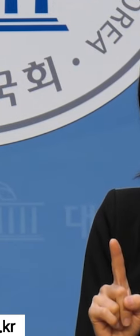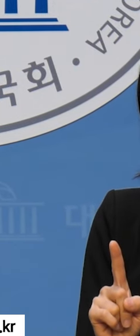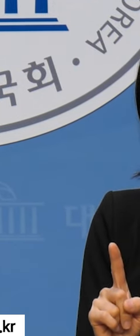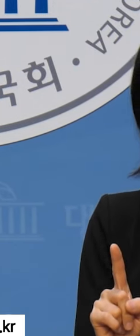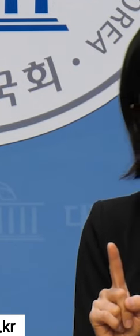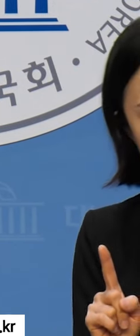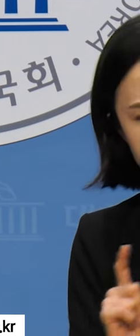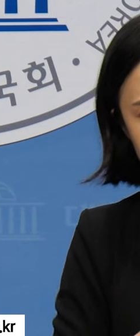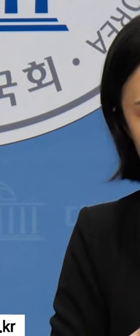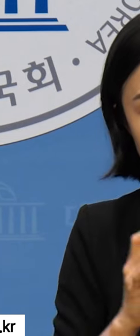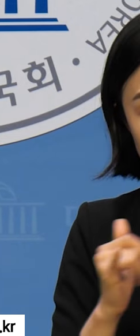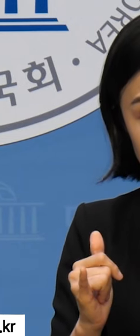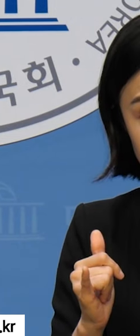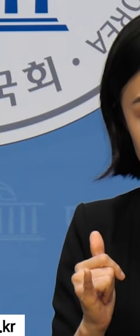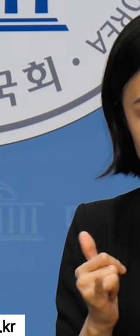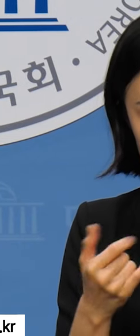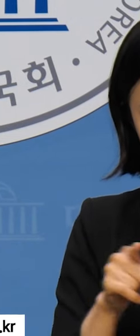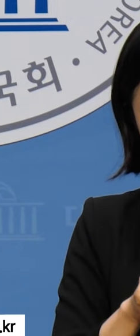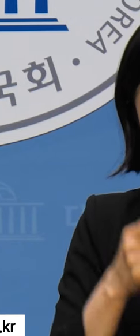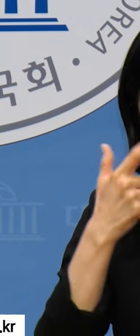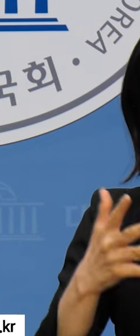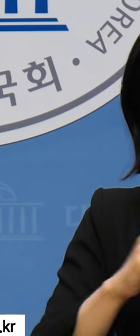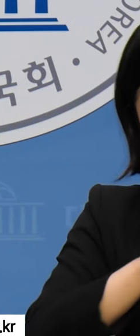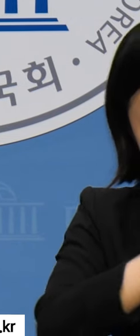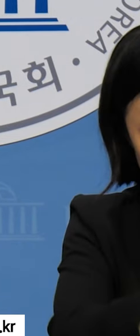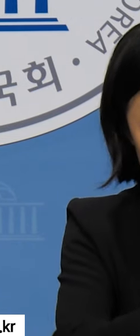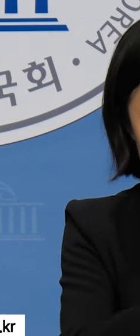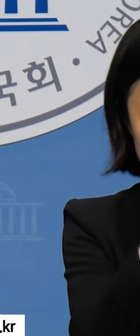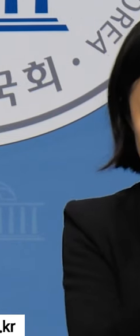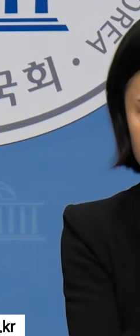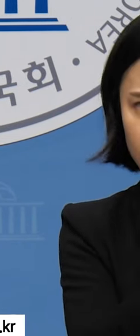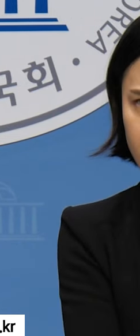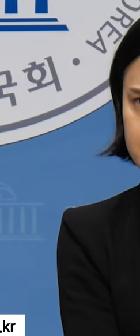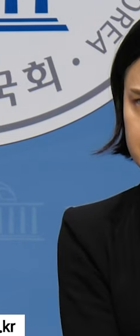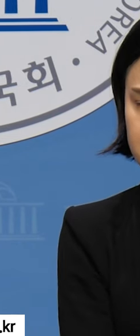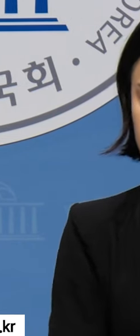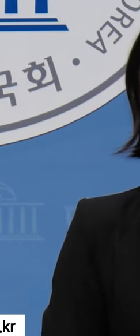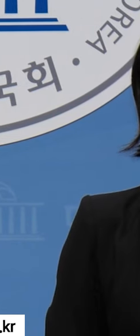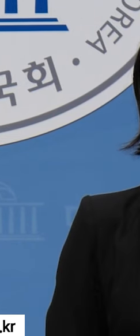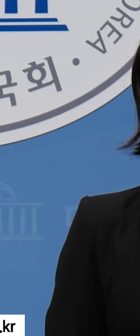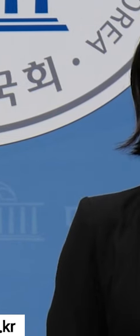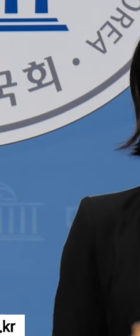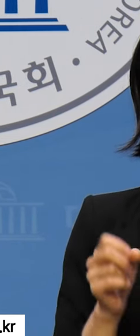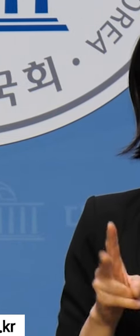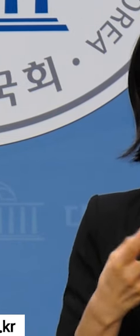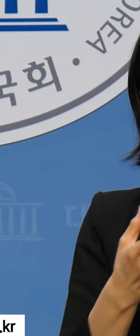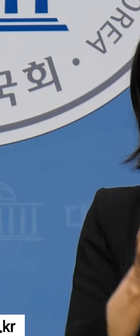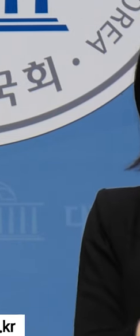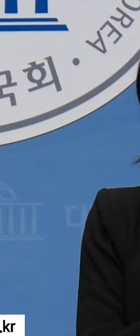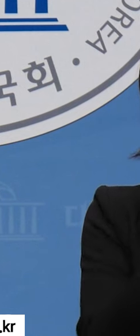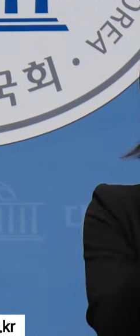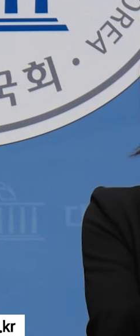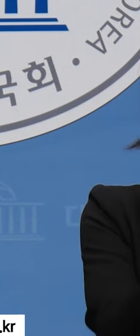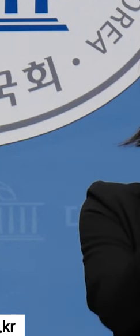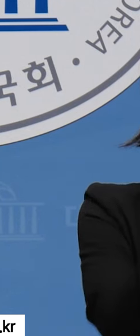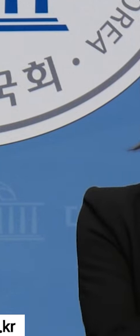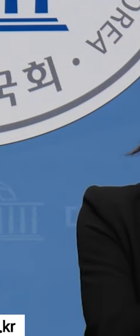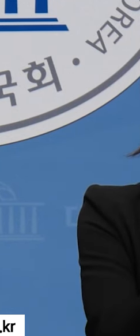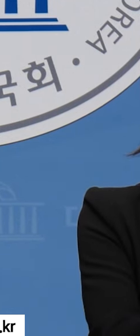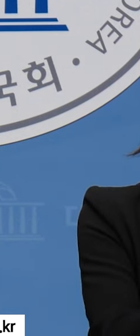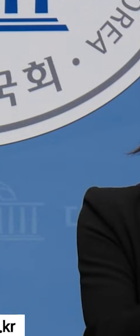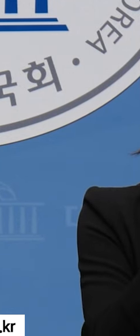앞에 분명히 밝히고 해명하시오 여당 전당대회를 계기로 폭로된 당무